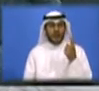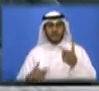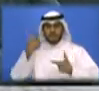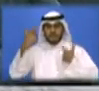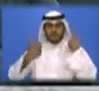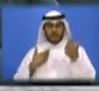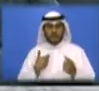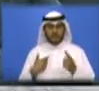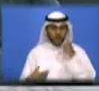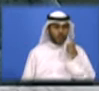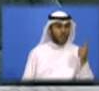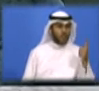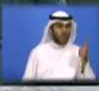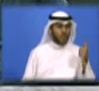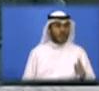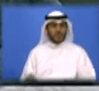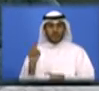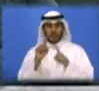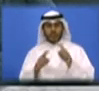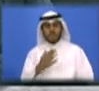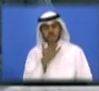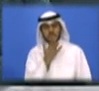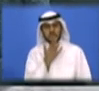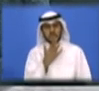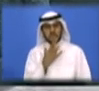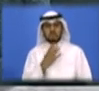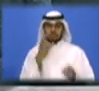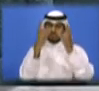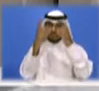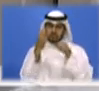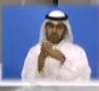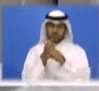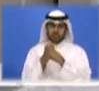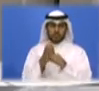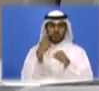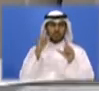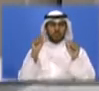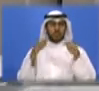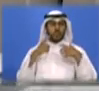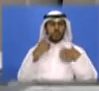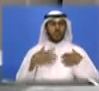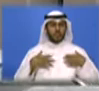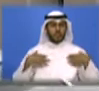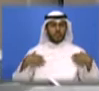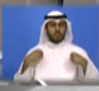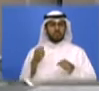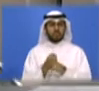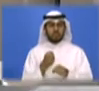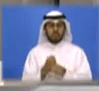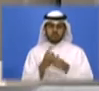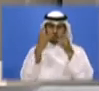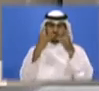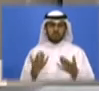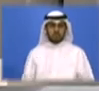هذا الفحص أشادوا بحسن التنظيم والجهود المبذولة في سبيل راحة وتقديم خدمات